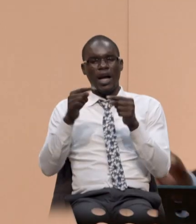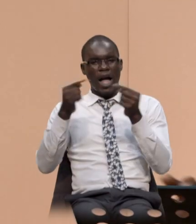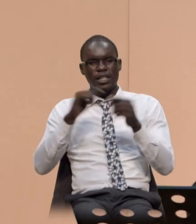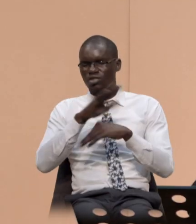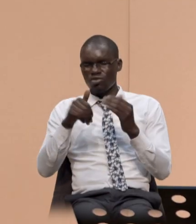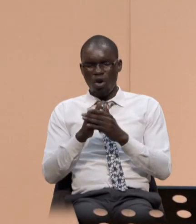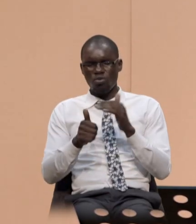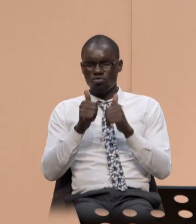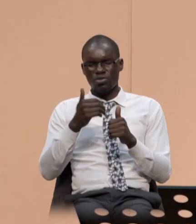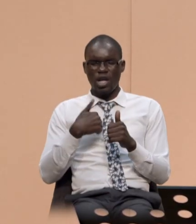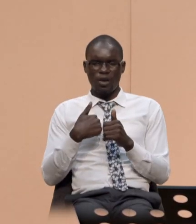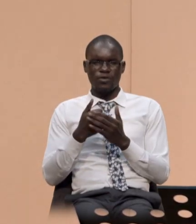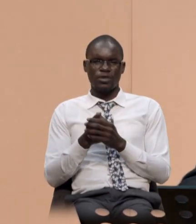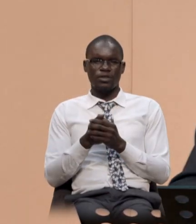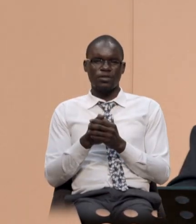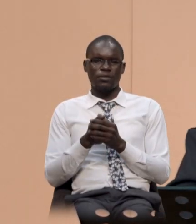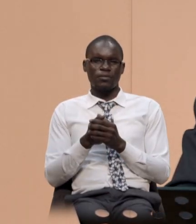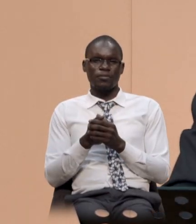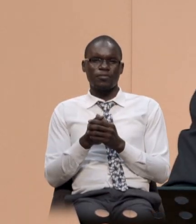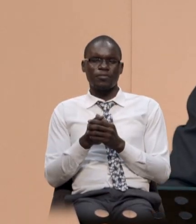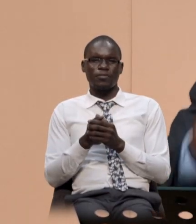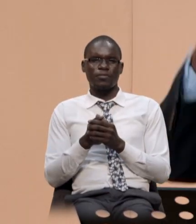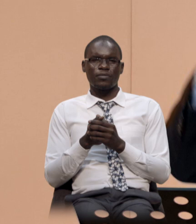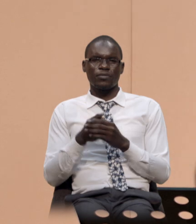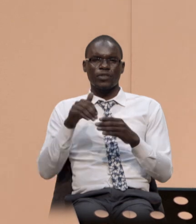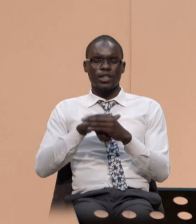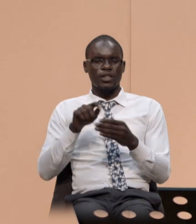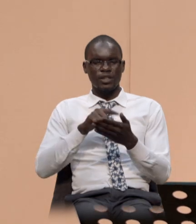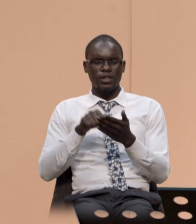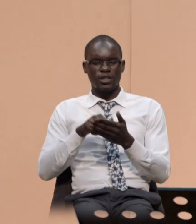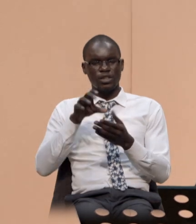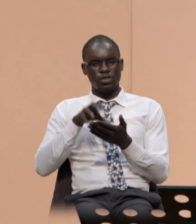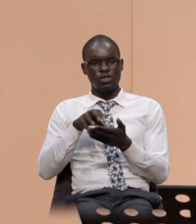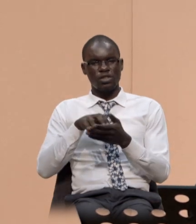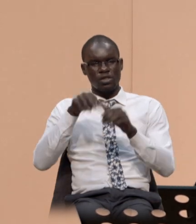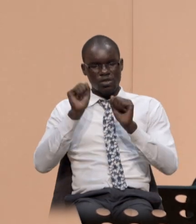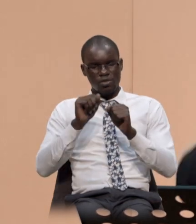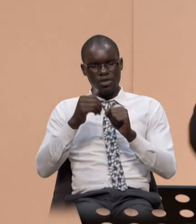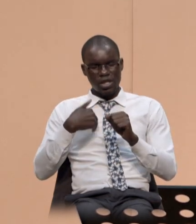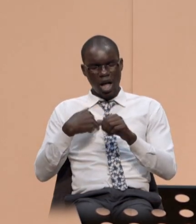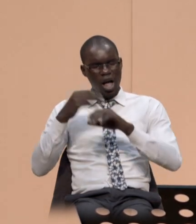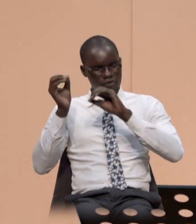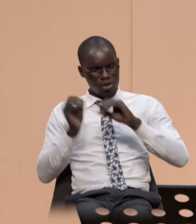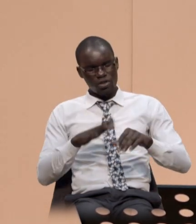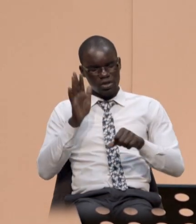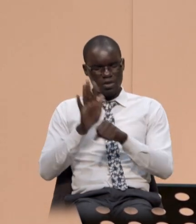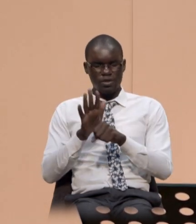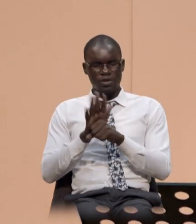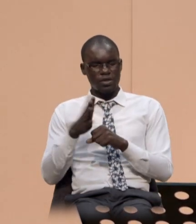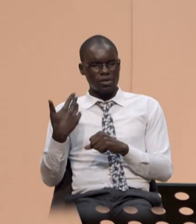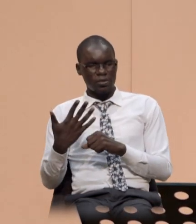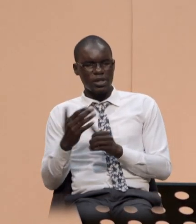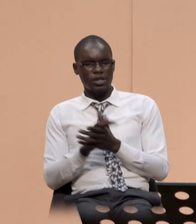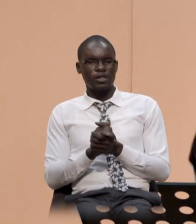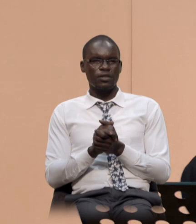kila kitu kilipokuwa kimeenda. Watumishi wa Bwana, katika hali hiyo unaweza kuwa umepoteza vitu vingi. Waweza